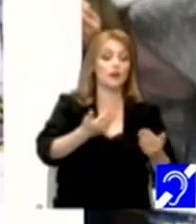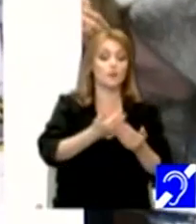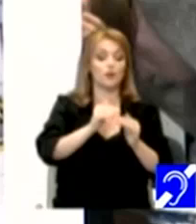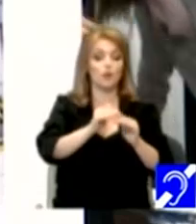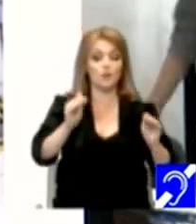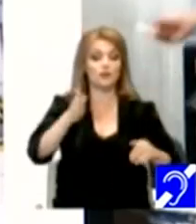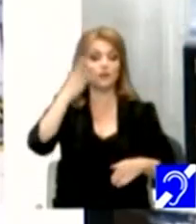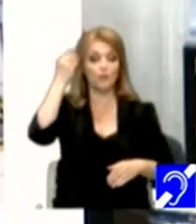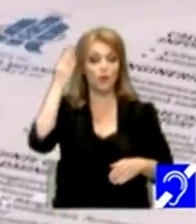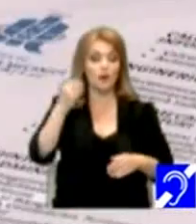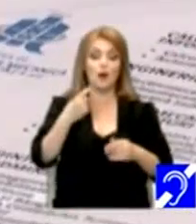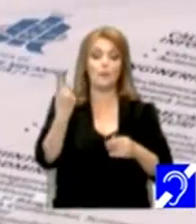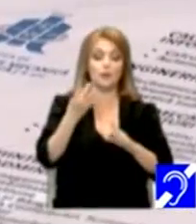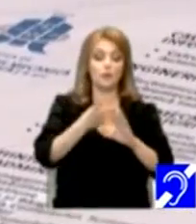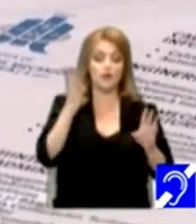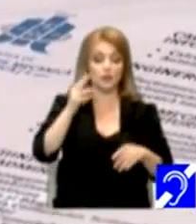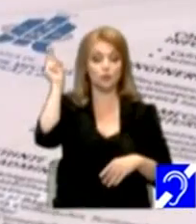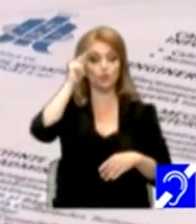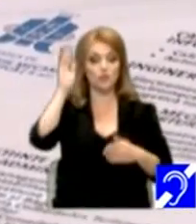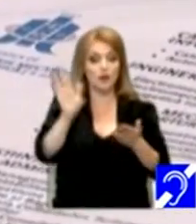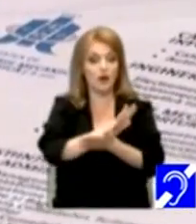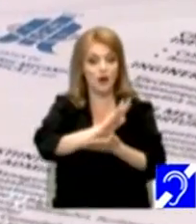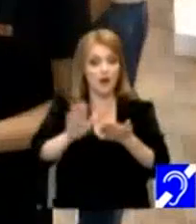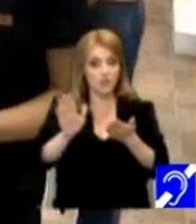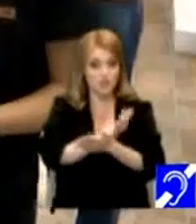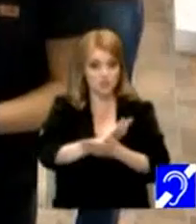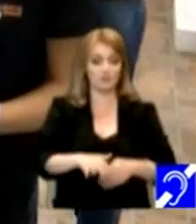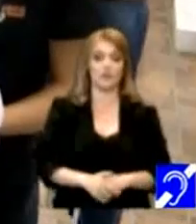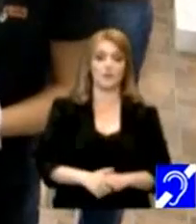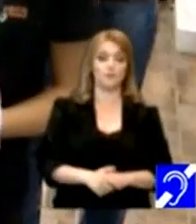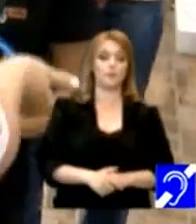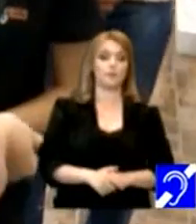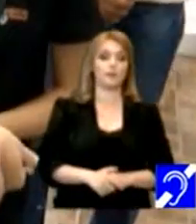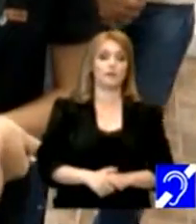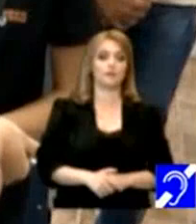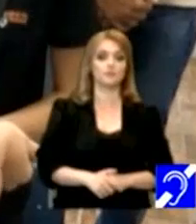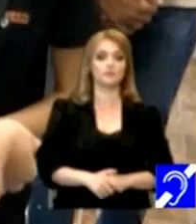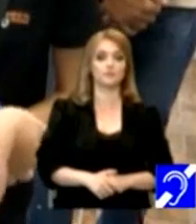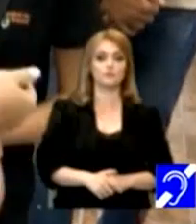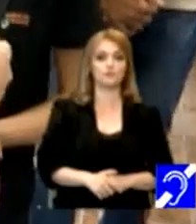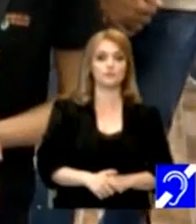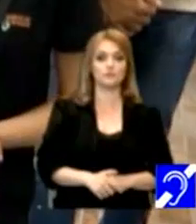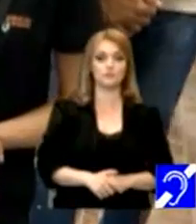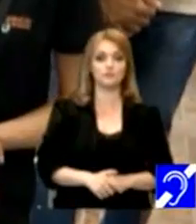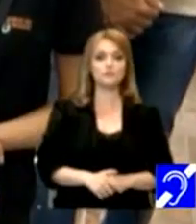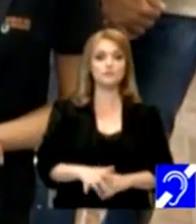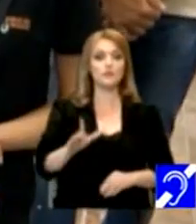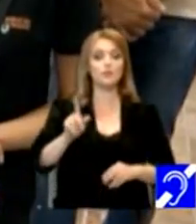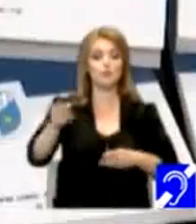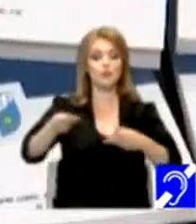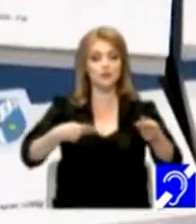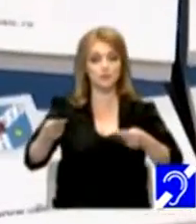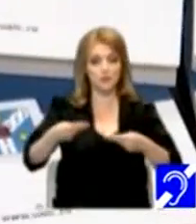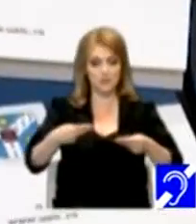servicii educaționale de calitate, un număr mare de mobilități Erasmus care sunt semnate cu Universitatea